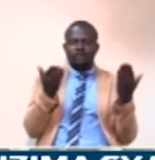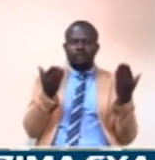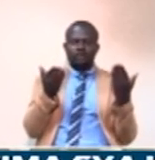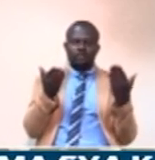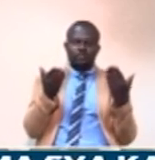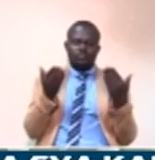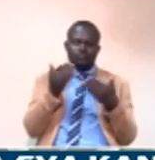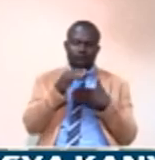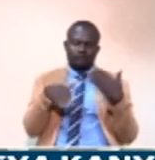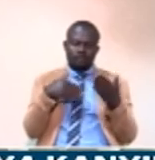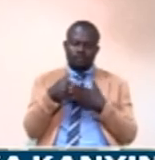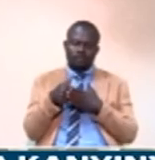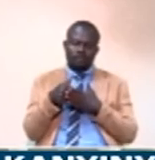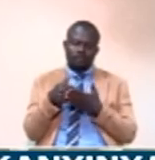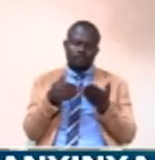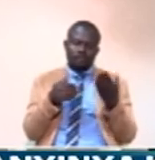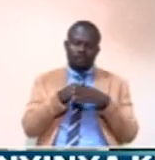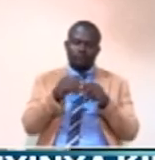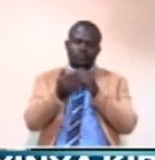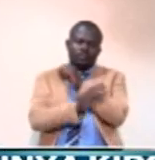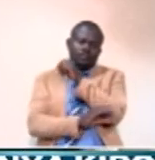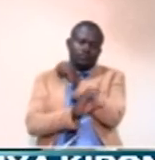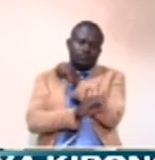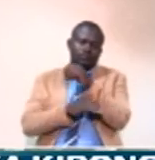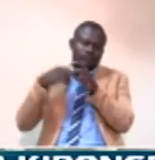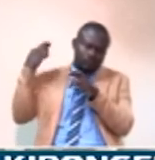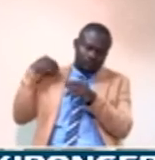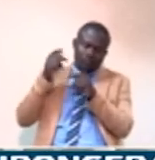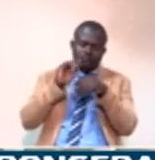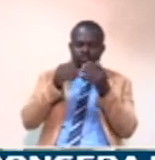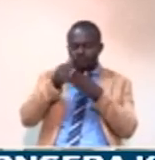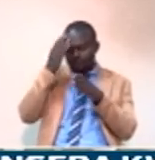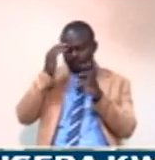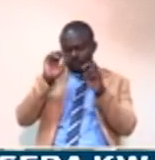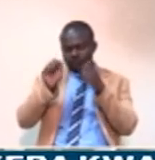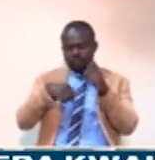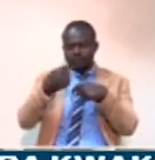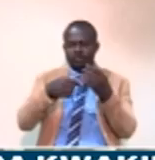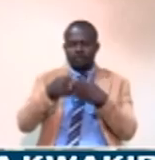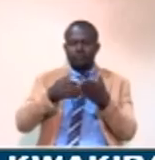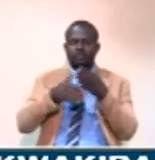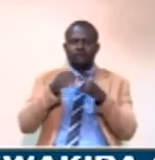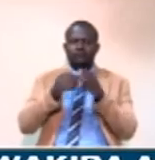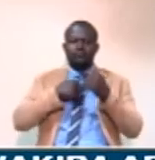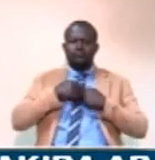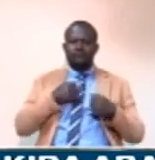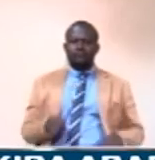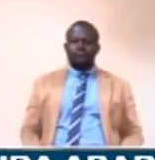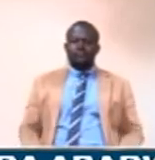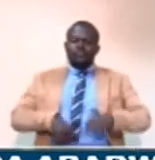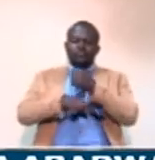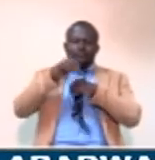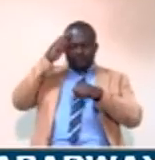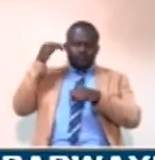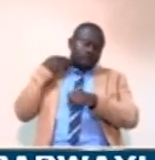kurwanya abahakana n'abapfobya bari hanze y'u Rwanda. Ni inshingano za buri wese kugira ngo dukomeze urugendo twiyemeje kuba ku Rwanda. Ibikorwa byo kwibuka jenoside